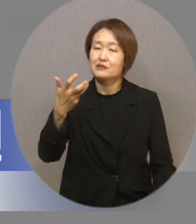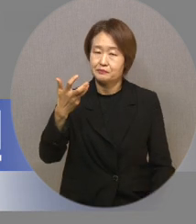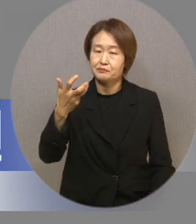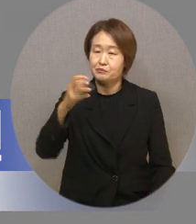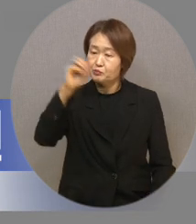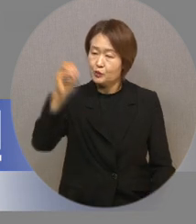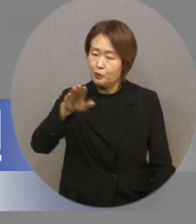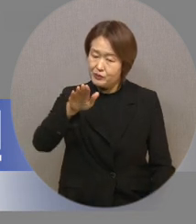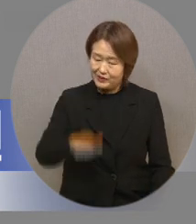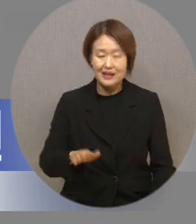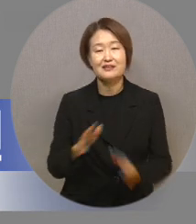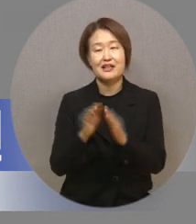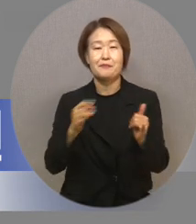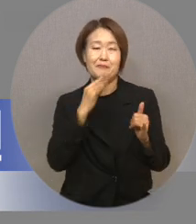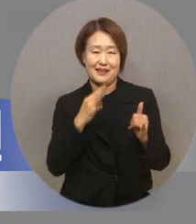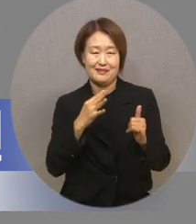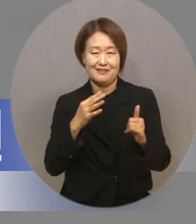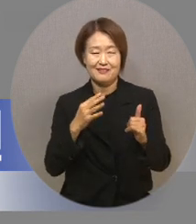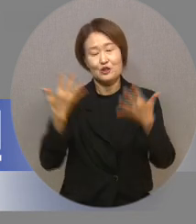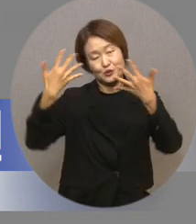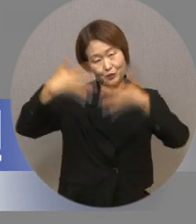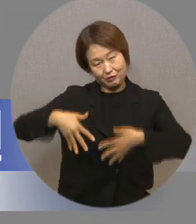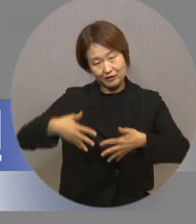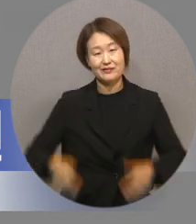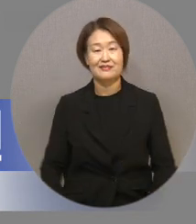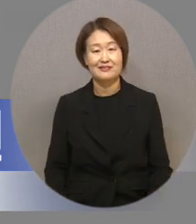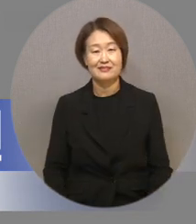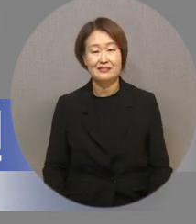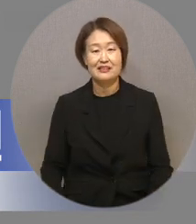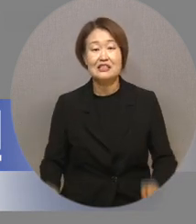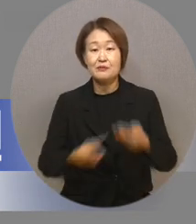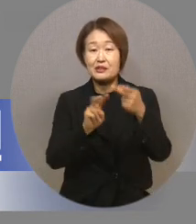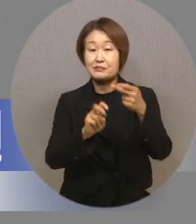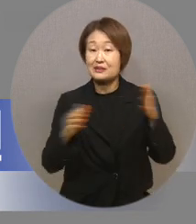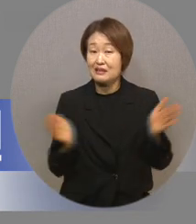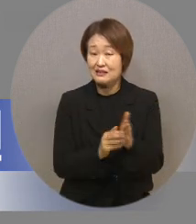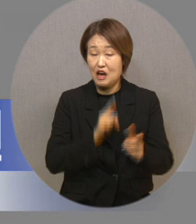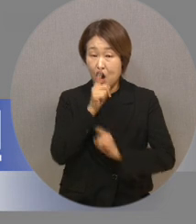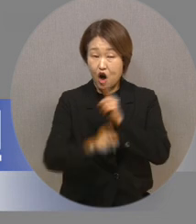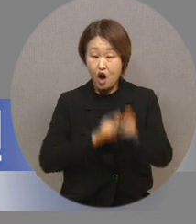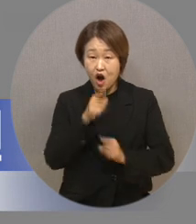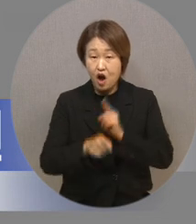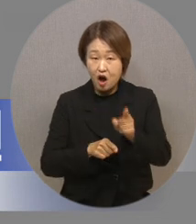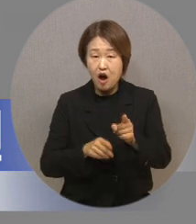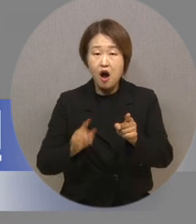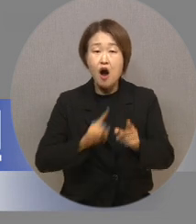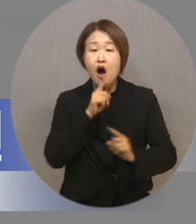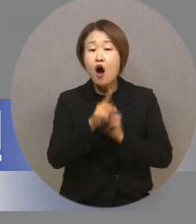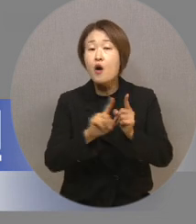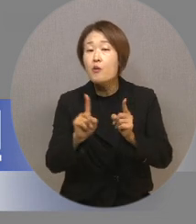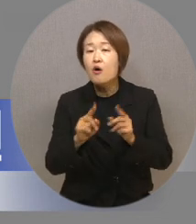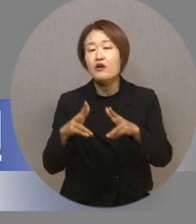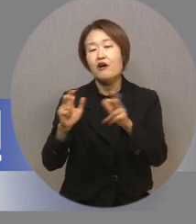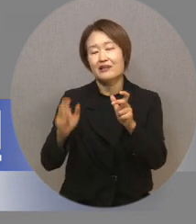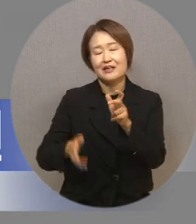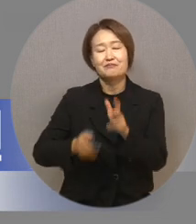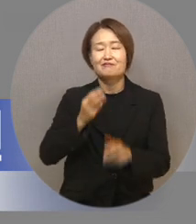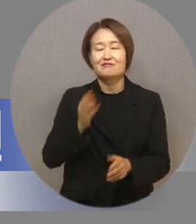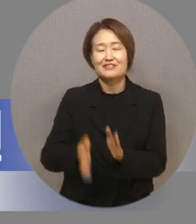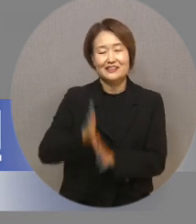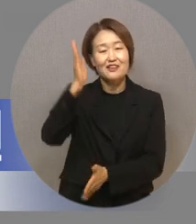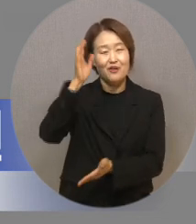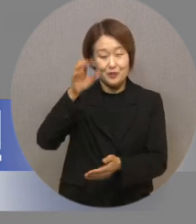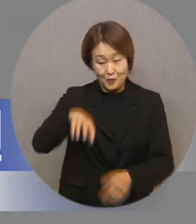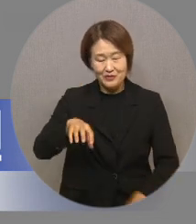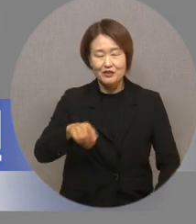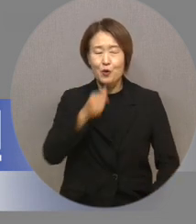이하여야 합니다. 성남시는 오는 12월 20일까지 연중 접수를 받고 신청은 성남시청 홈페이지에서 할 수